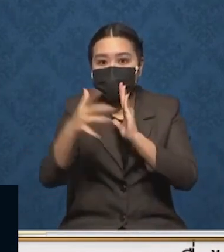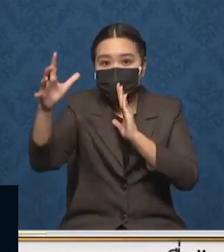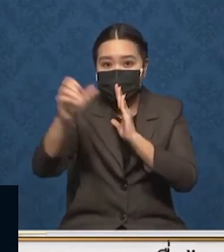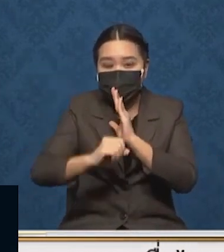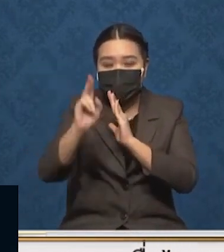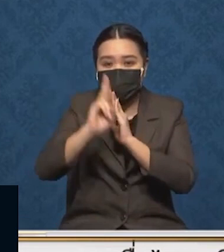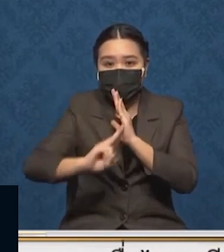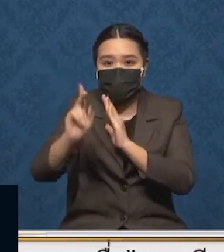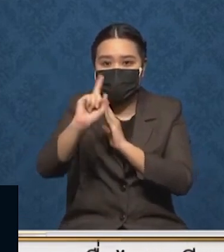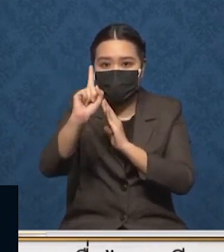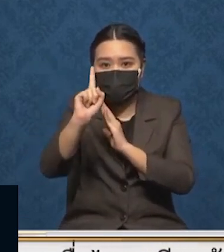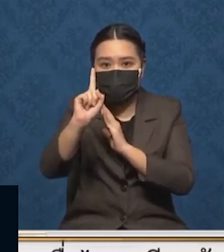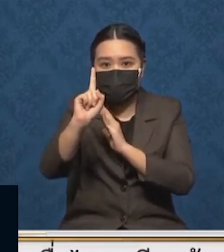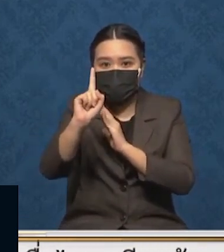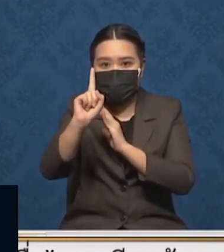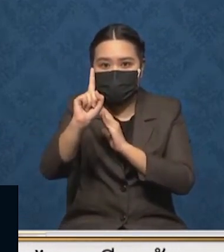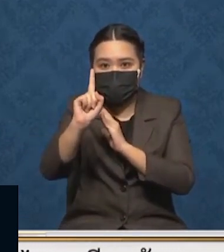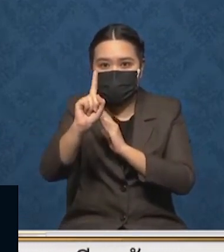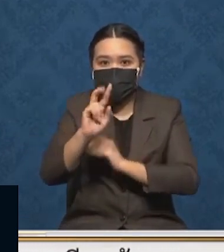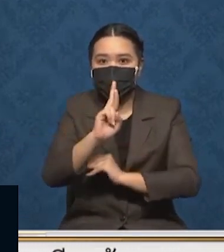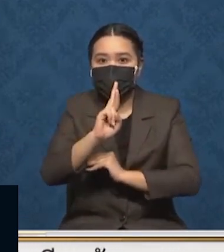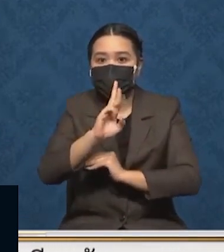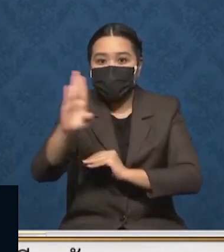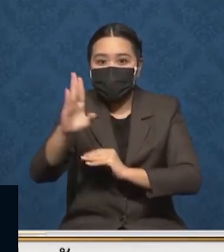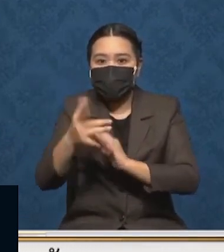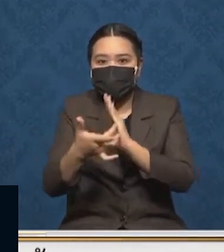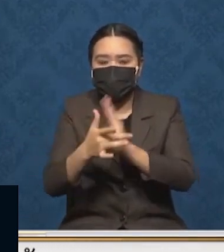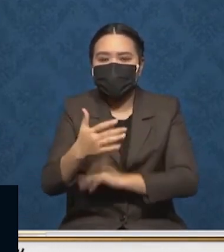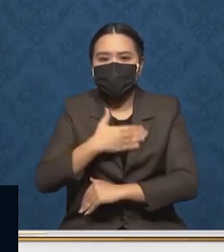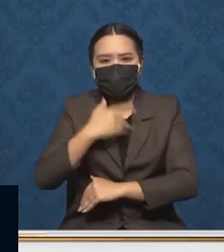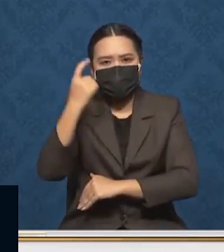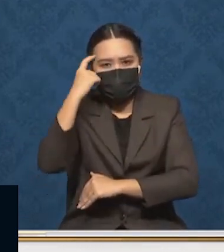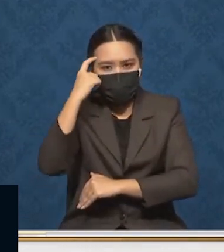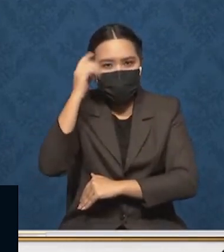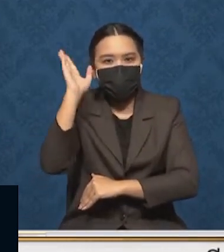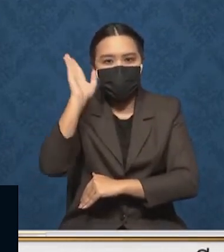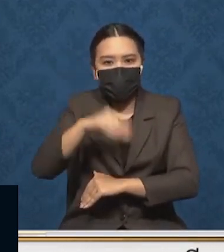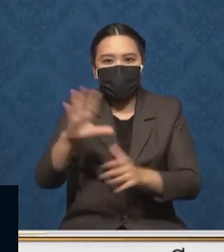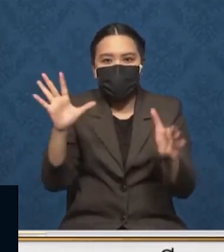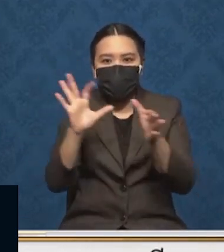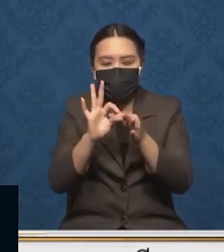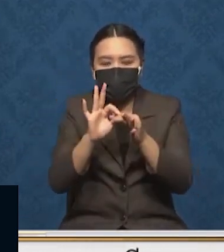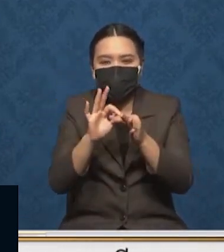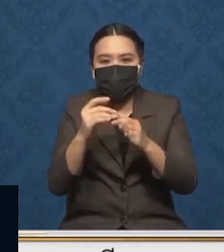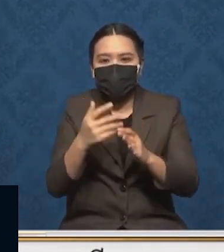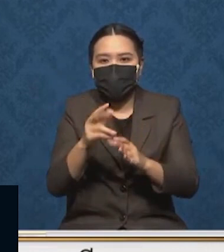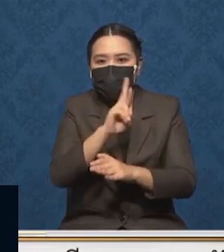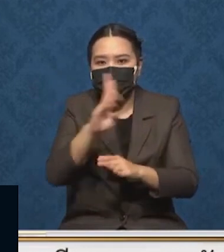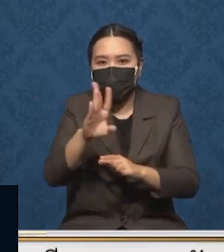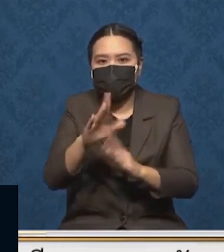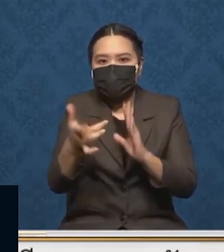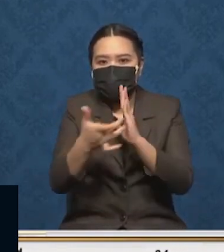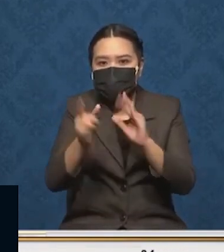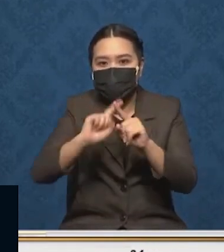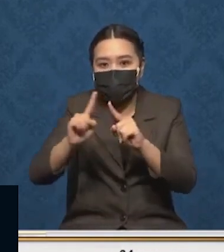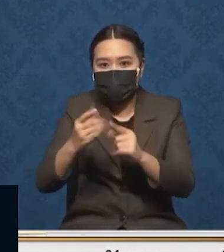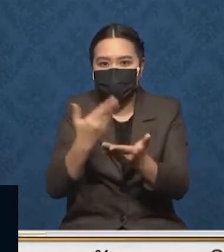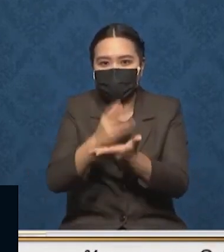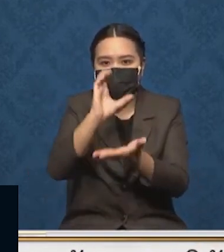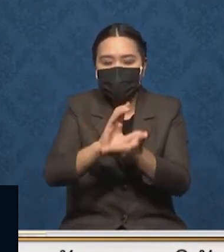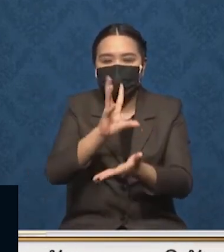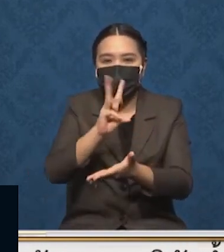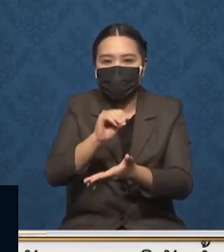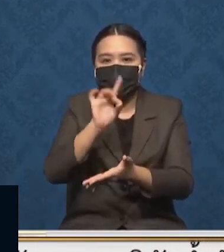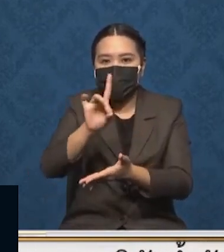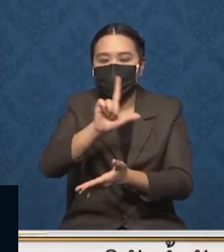ครับไม่ว่าจะเป็นการนำระบบอิเล็กทรอนิกส์ผมเข้าใจว่าคือเรื่อง EM ต่างๆซึ่งมีงบประมาณถึง68ล้านบ